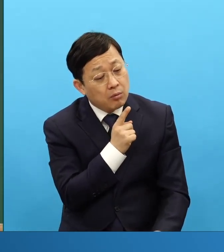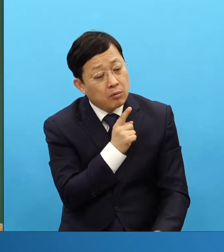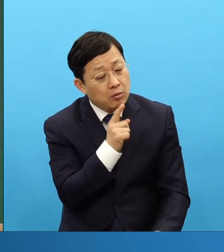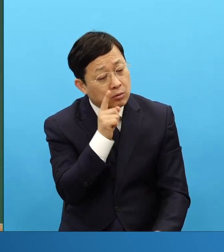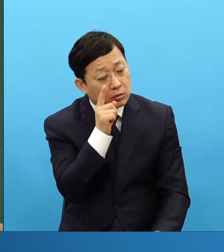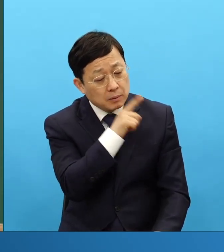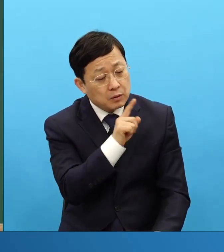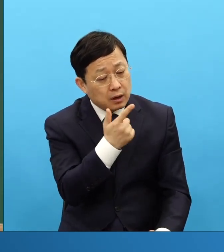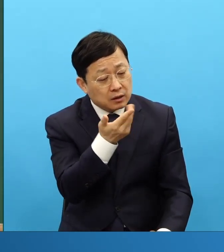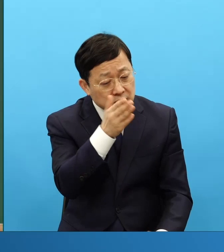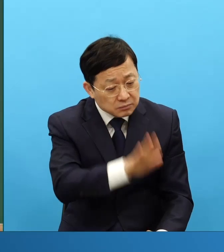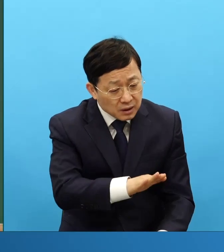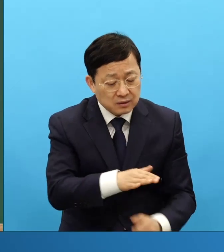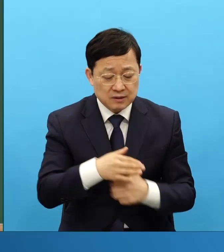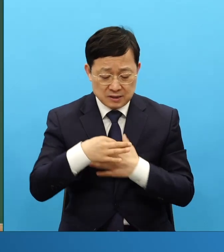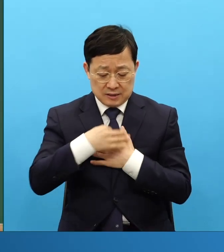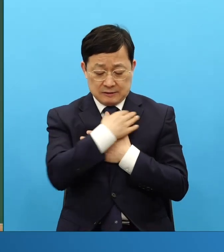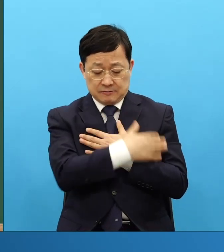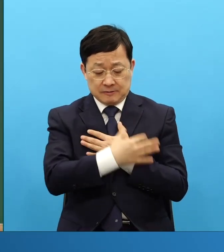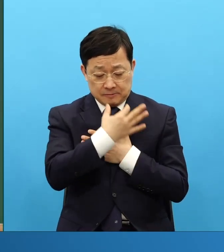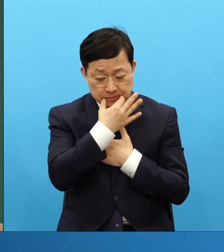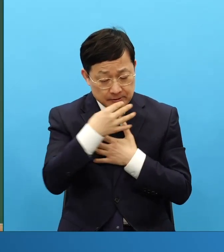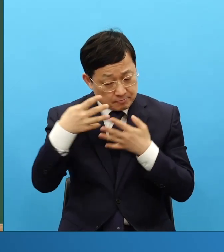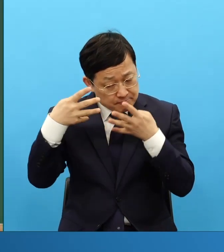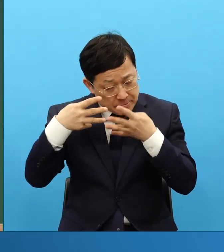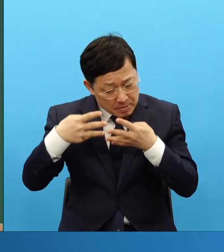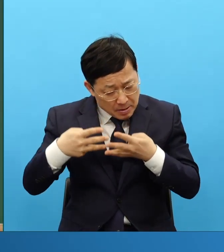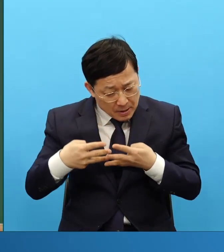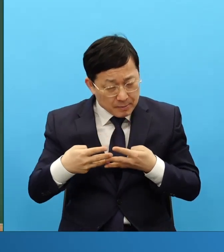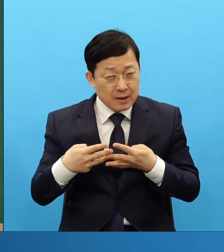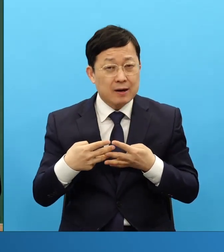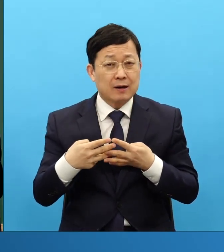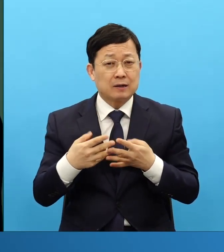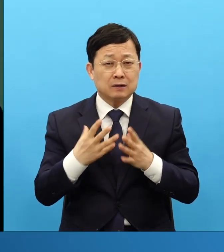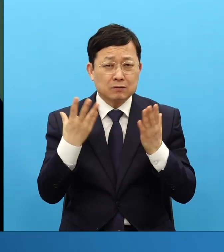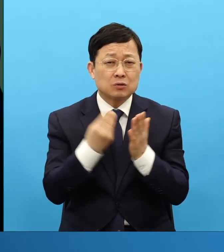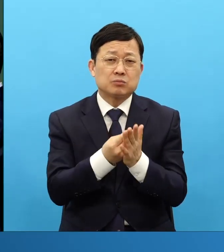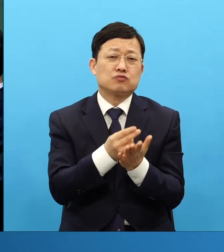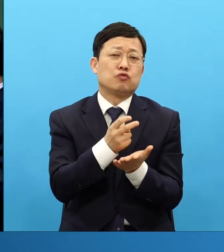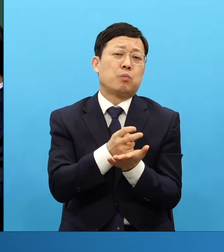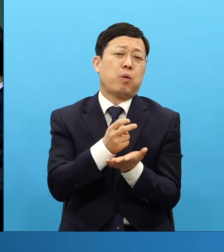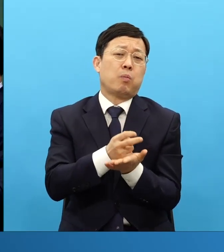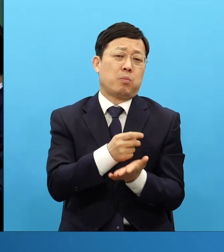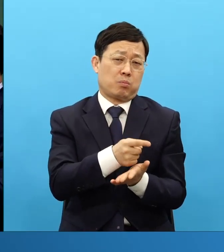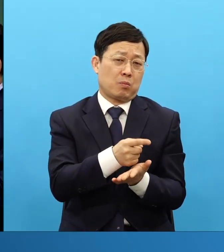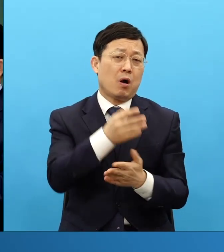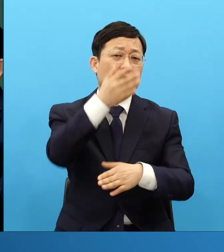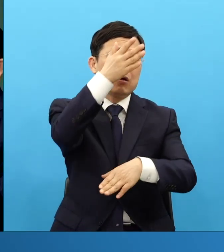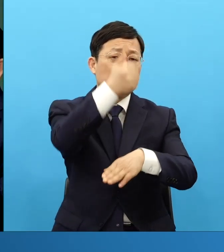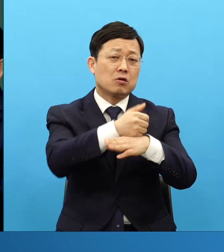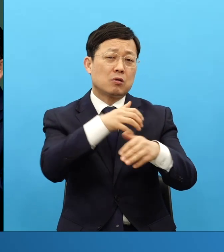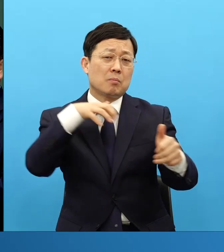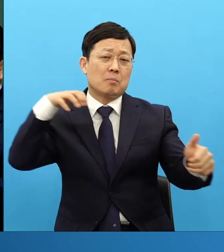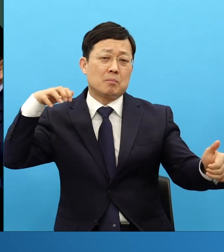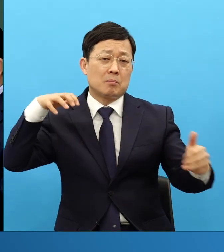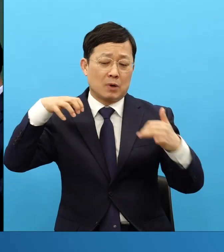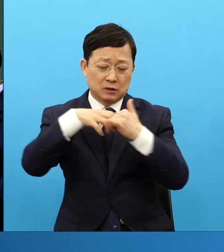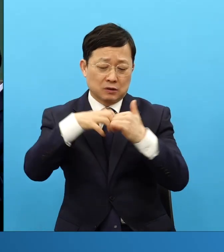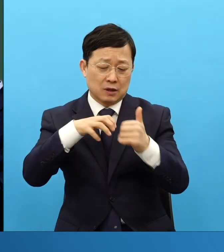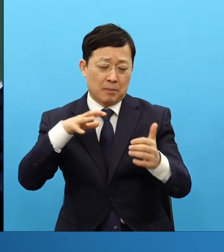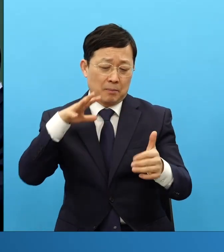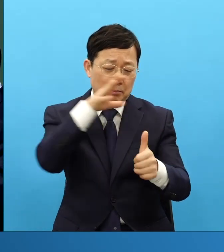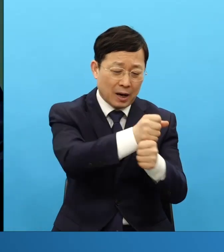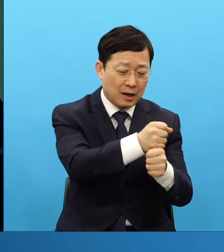육신적으로만 해석을 해요. And so their intentions are good, but they're only interpreting everything in a physical sense. 그래서 포로될 수밖에 없어요. That's why they're bound to be taken